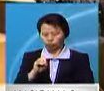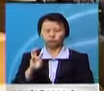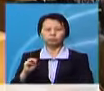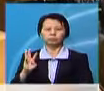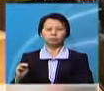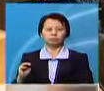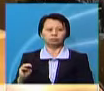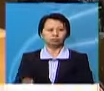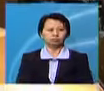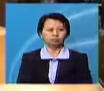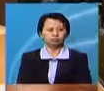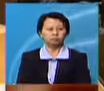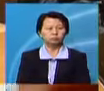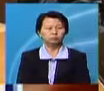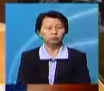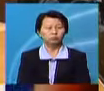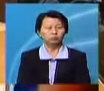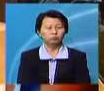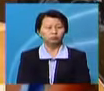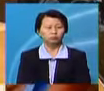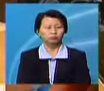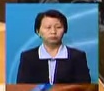mm.